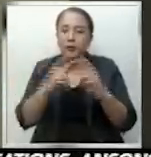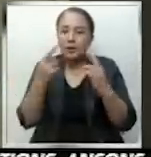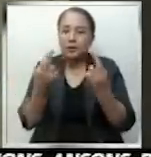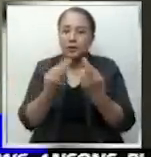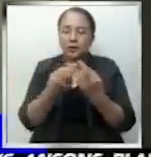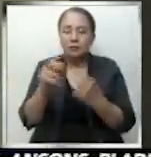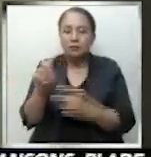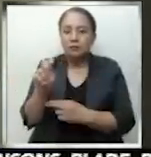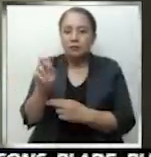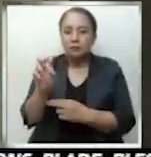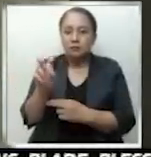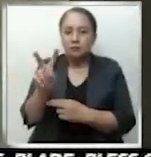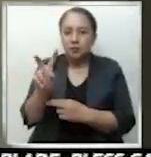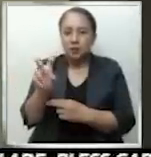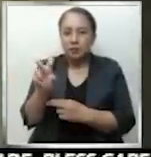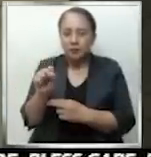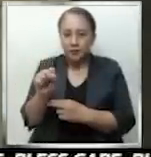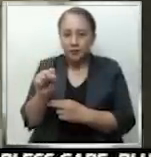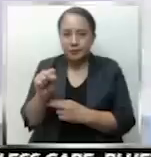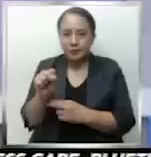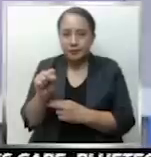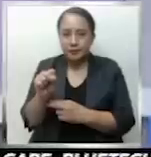Teves.